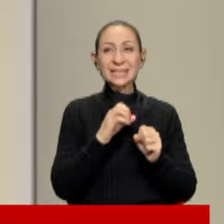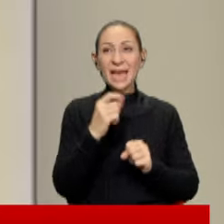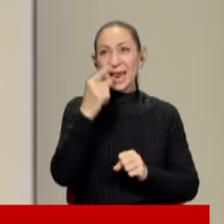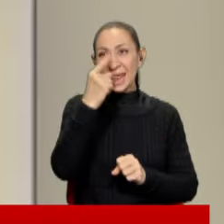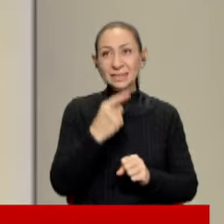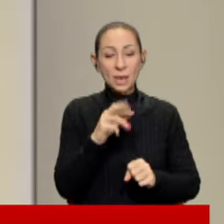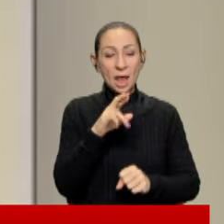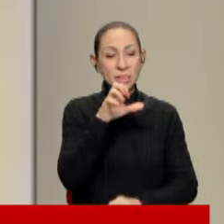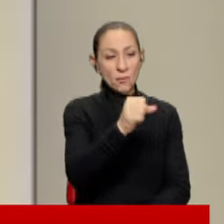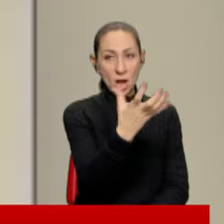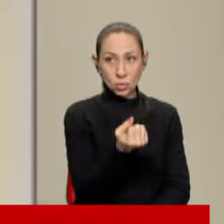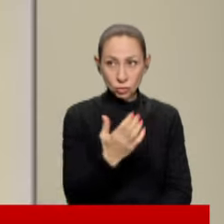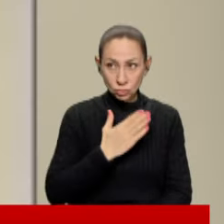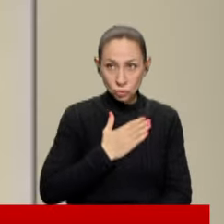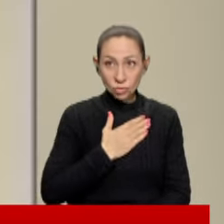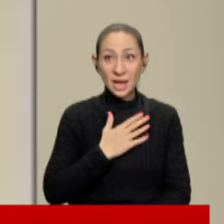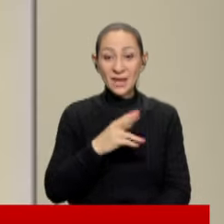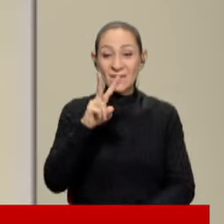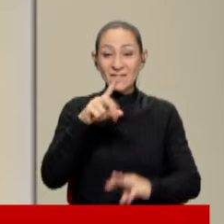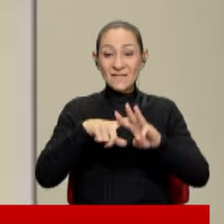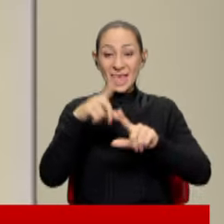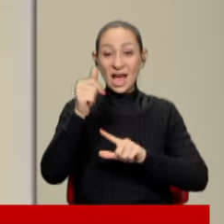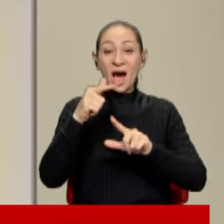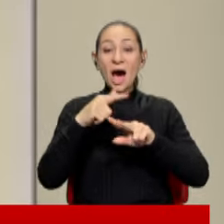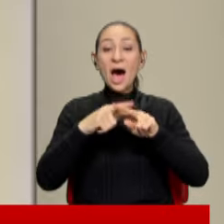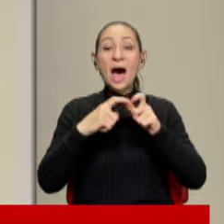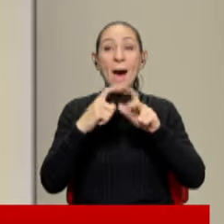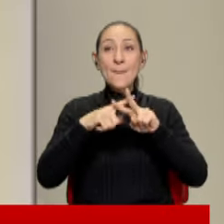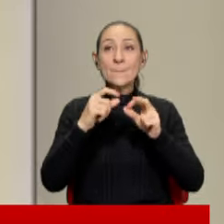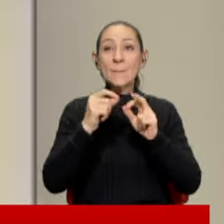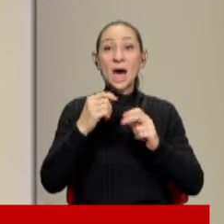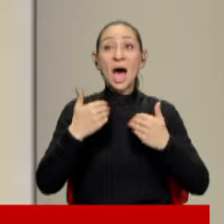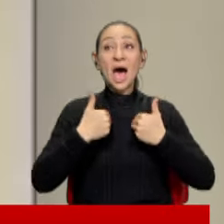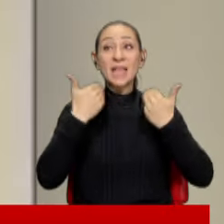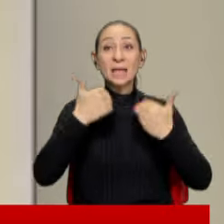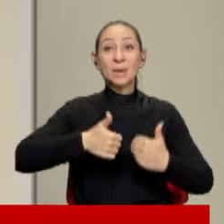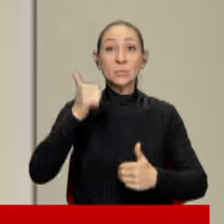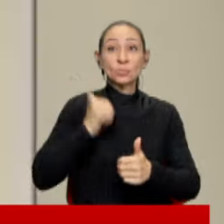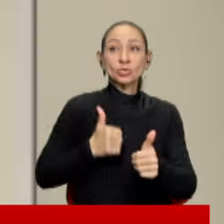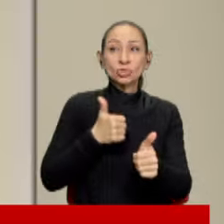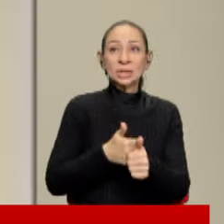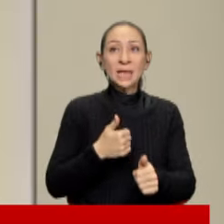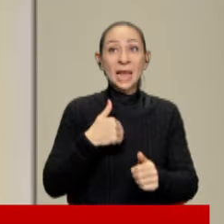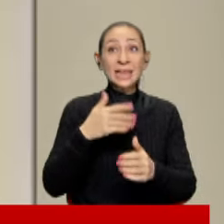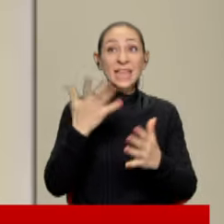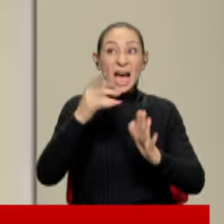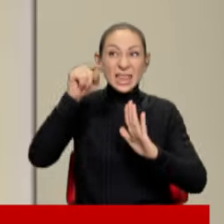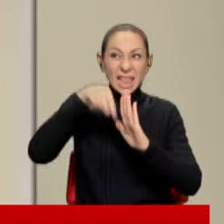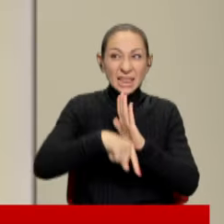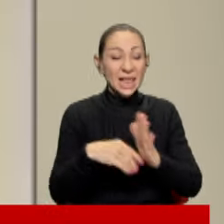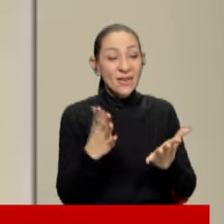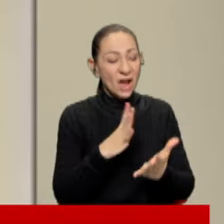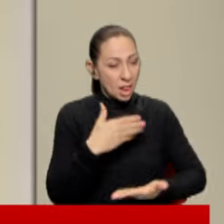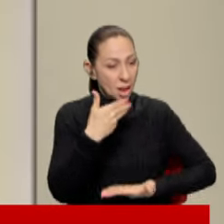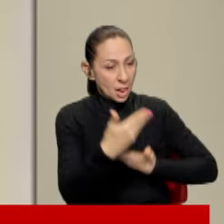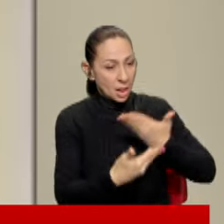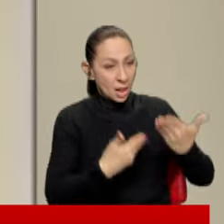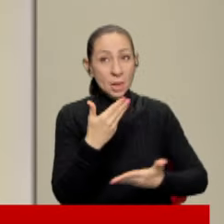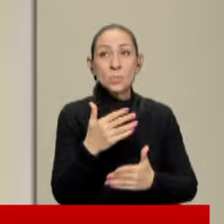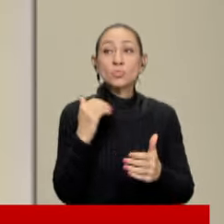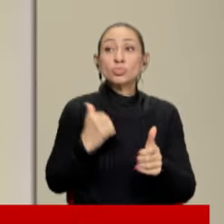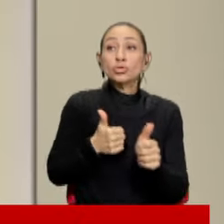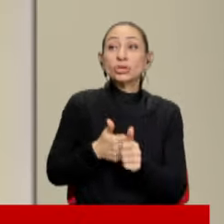resmi randevu alıyoruz. Veli Ağbaba'yla birlikte Adalet Bakanı Müsteşarına durumu daha detaylı anlatıyoruz.